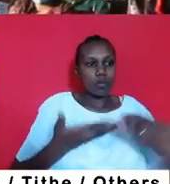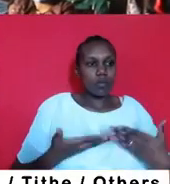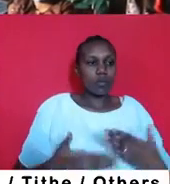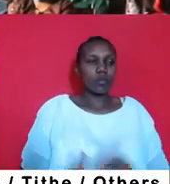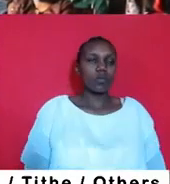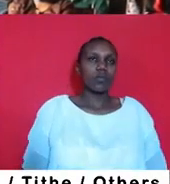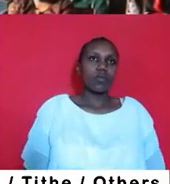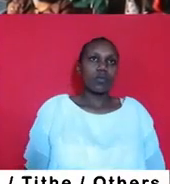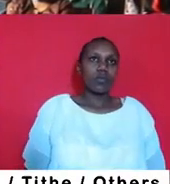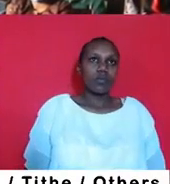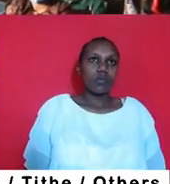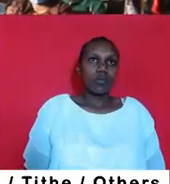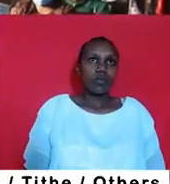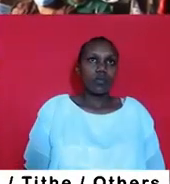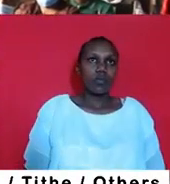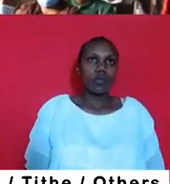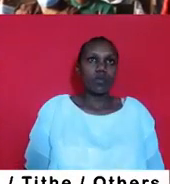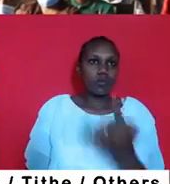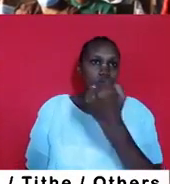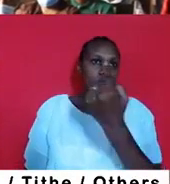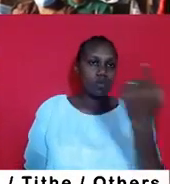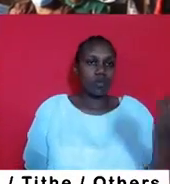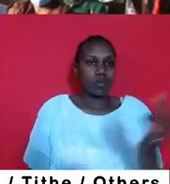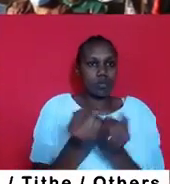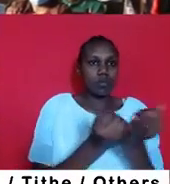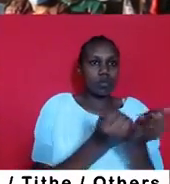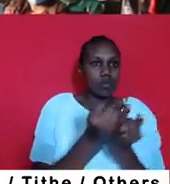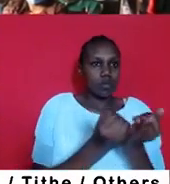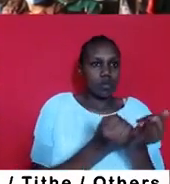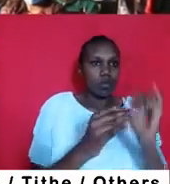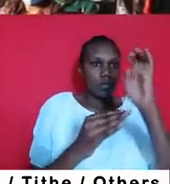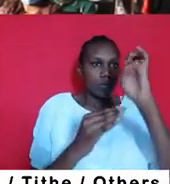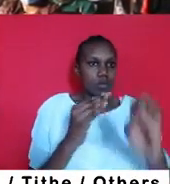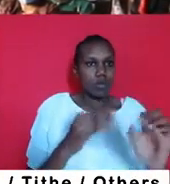mwalikwa. Kila mwisho wa mwezi